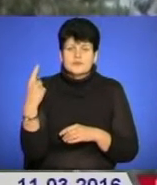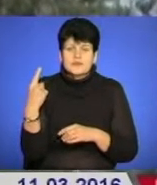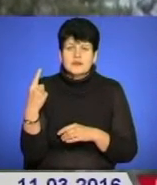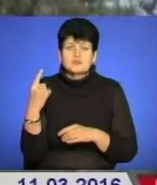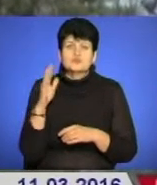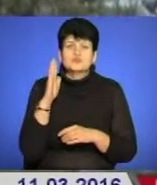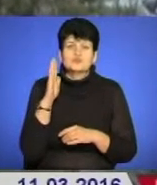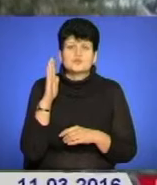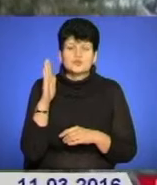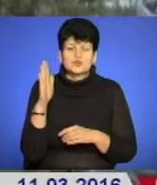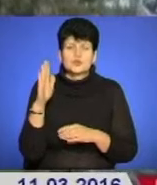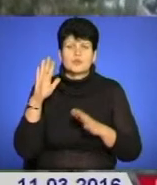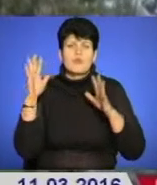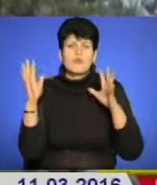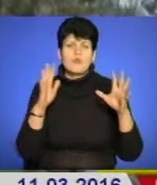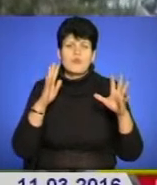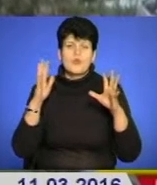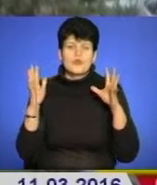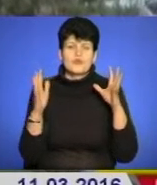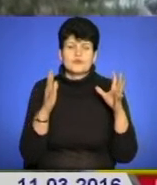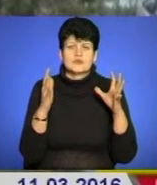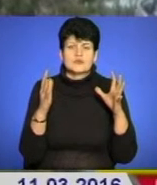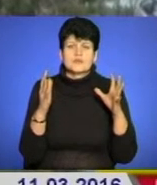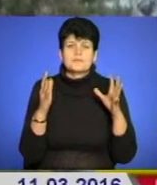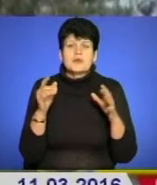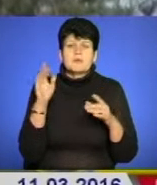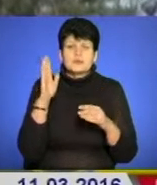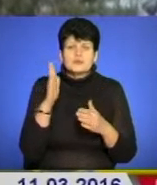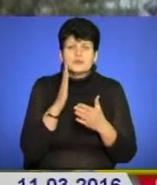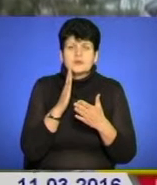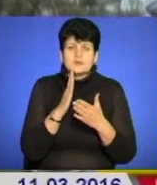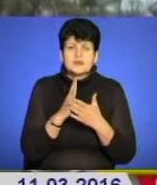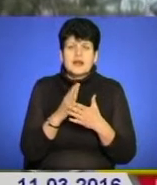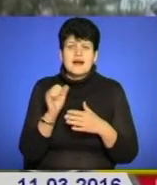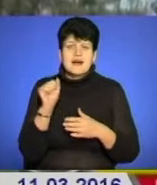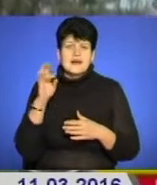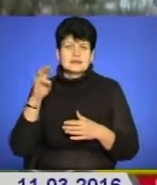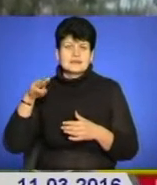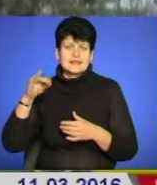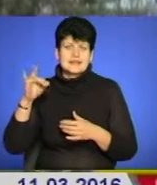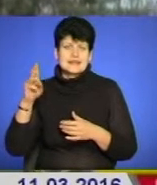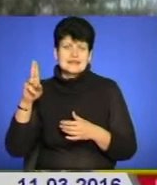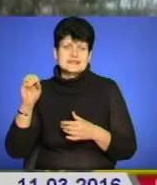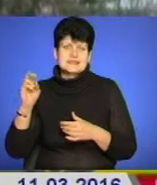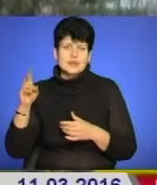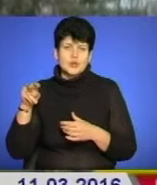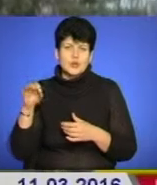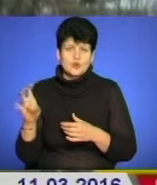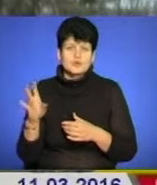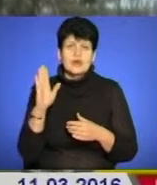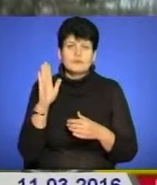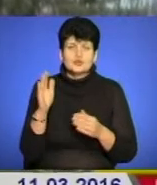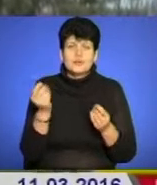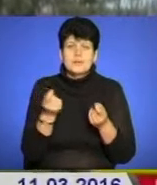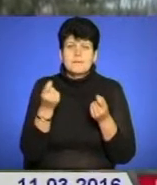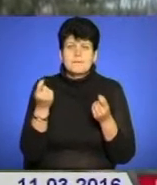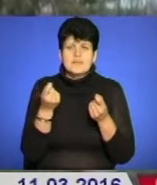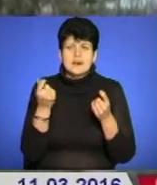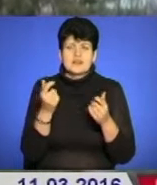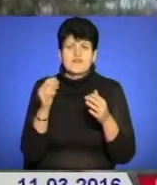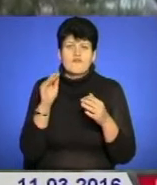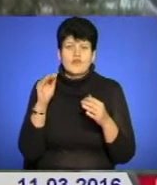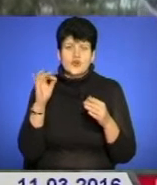надійдуть повітряні маси підвищеного атмосферного тиску. Тобто ми будемо під впливом антициклону, але проходитимуть малоактивні атмосферні